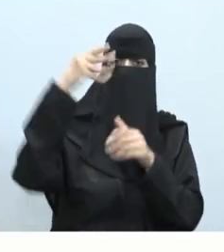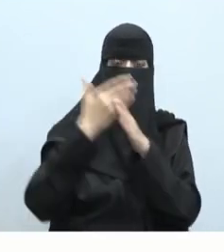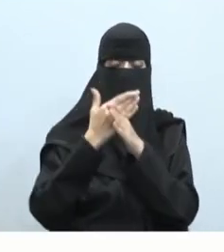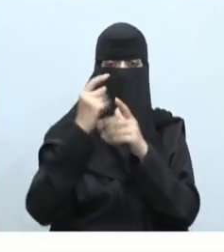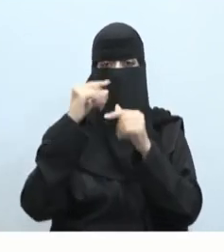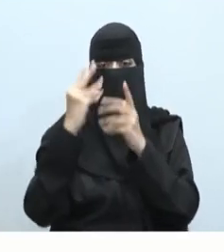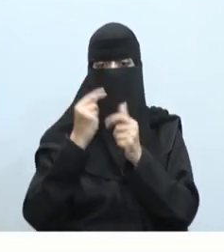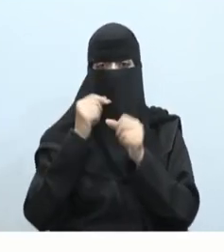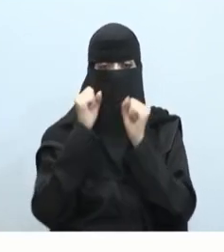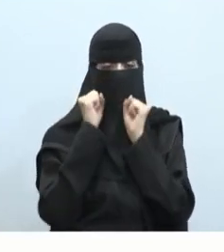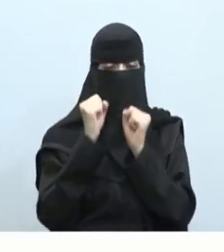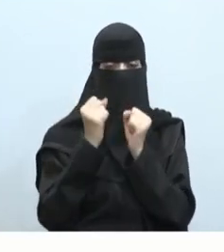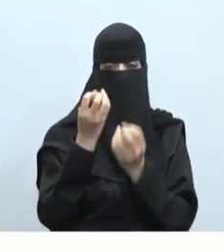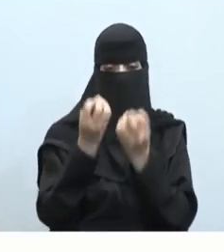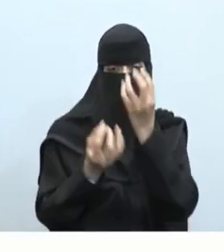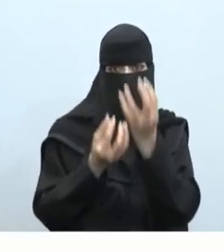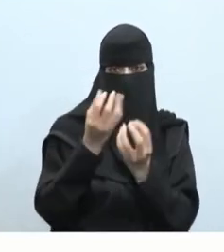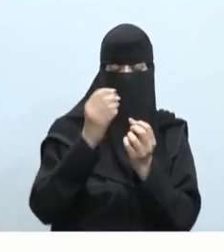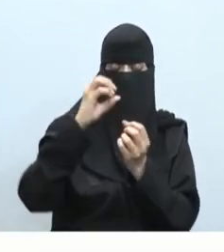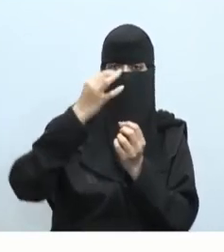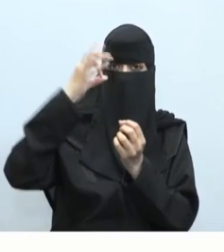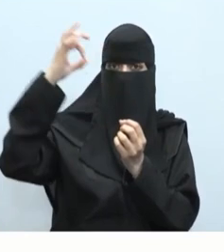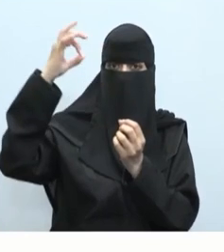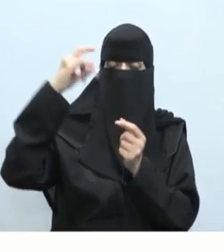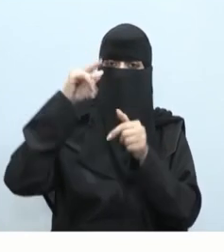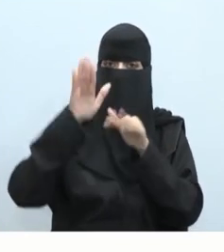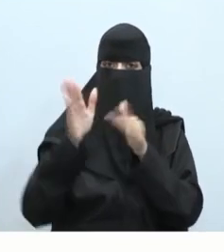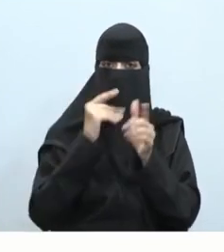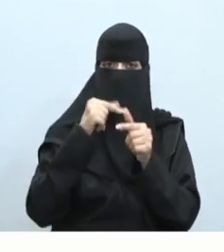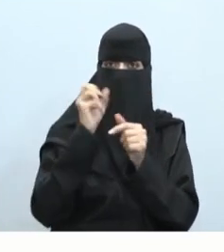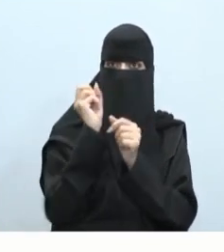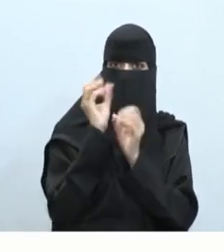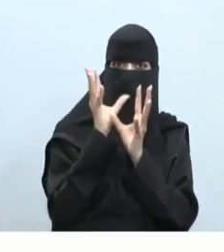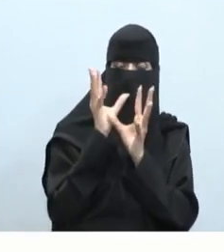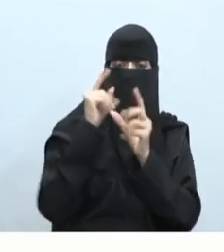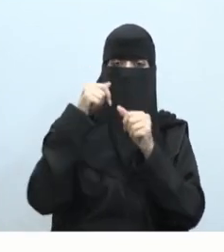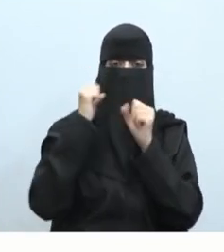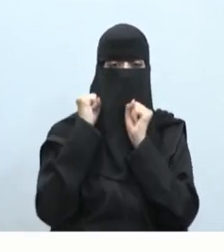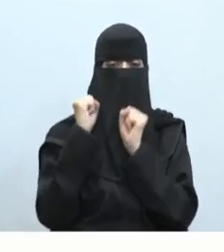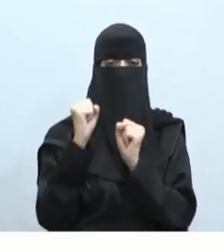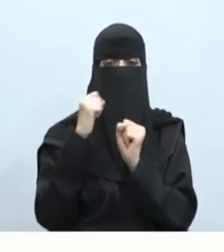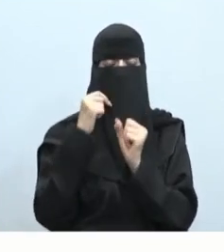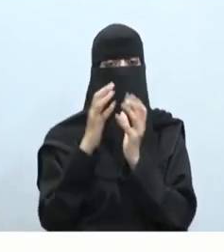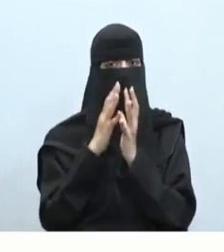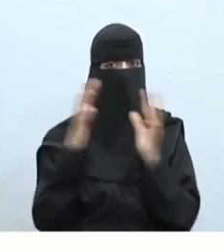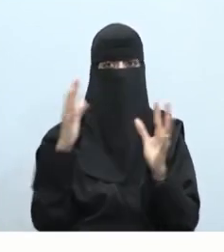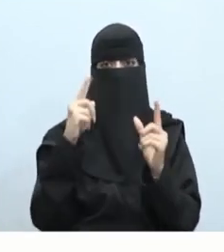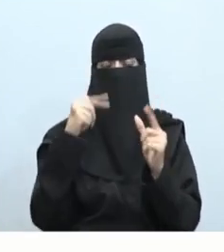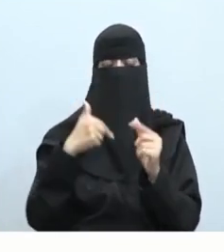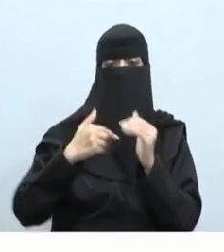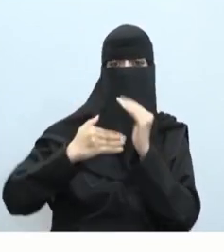تبلغ قوه احتراقها ولمعانها وضيائها قوه كبيره جدا